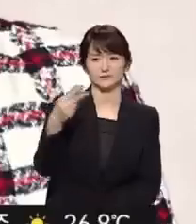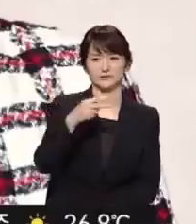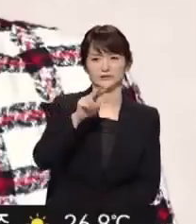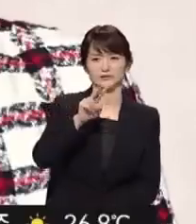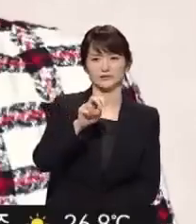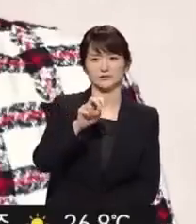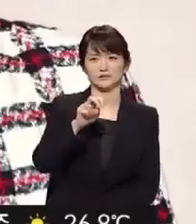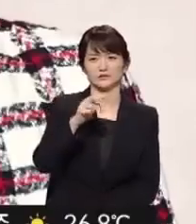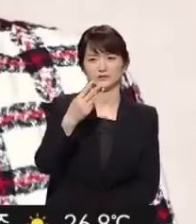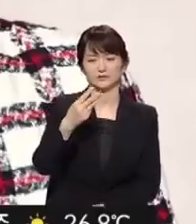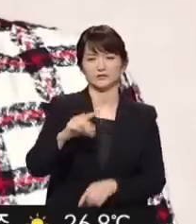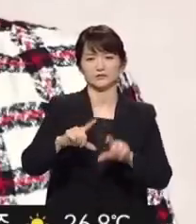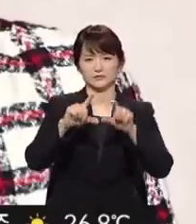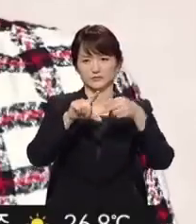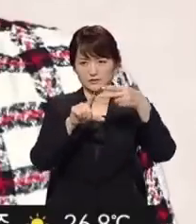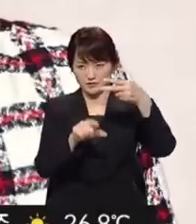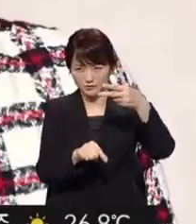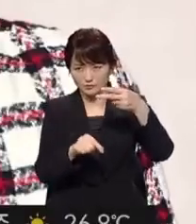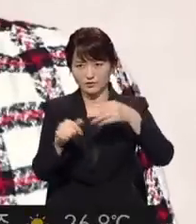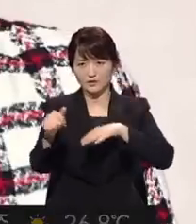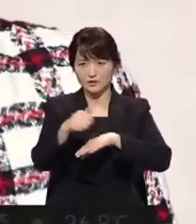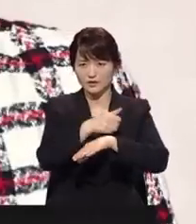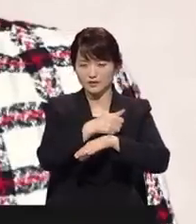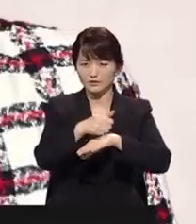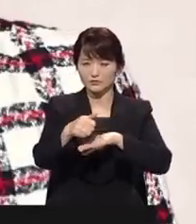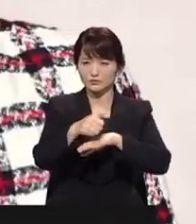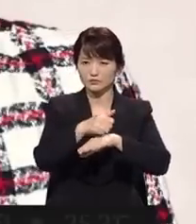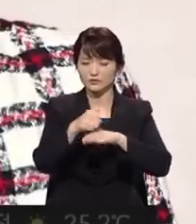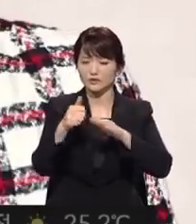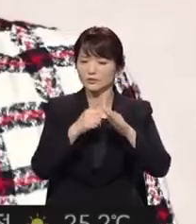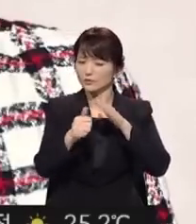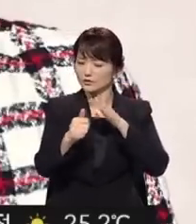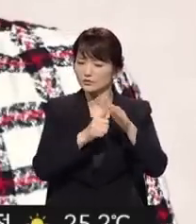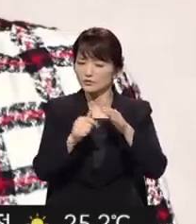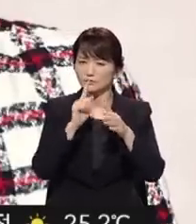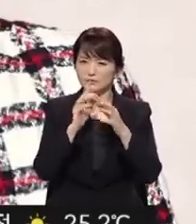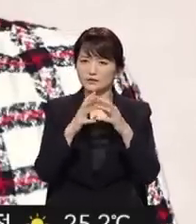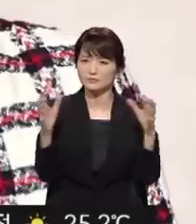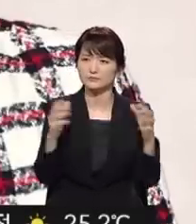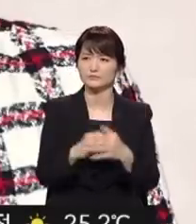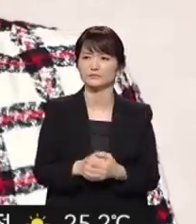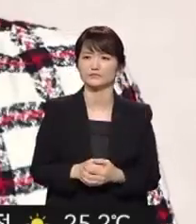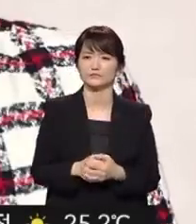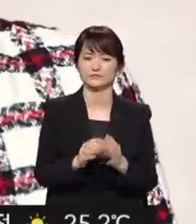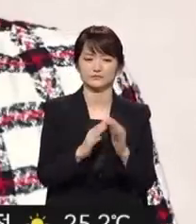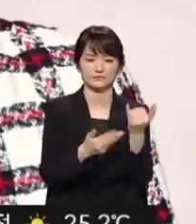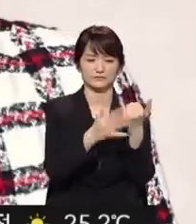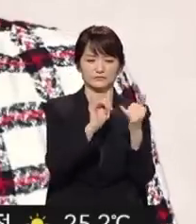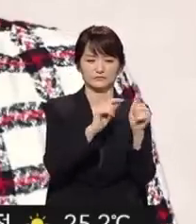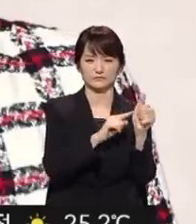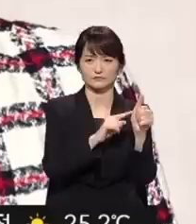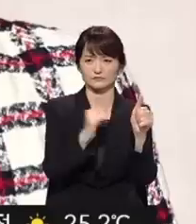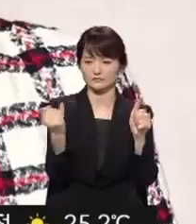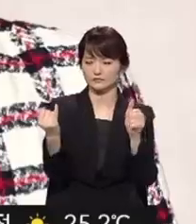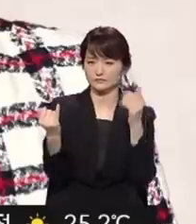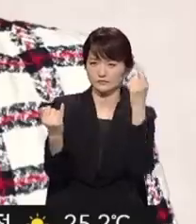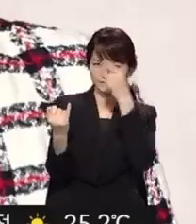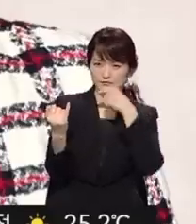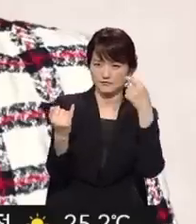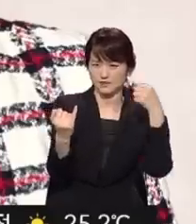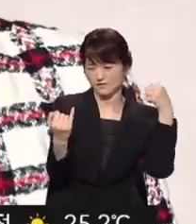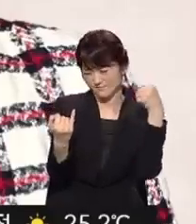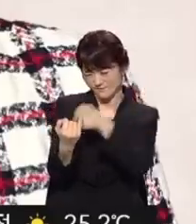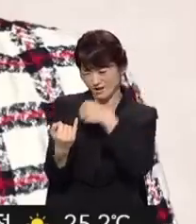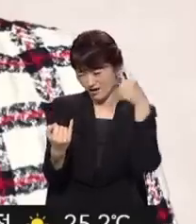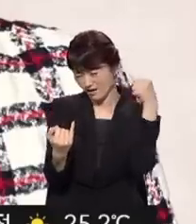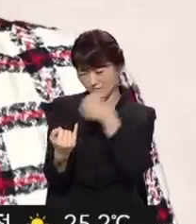그 외출 문제라고 다툼이 벌어졌는데, 이 자리에서 유튜버가 여자친구의 얼굴을 수차례 폭행을 한